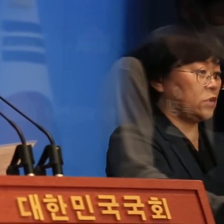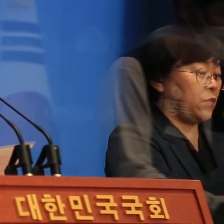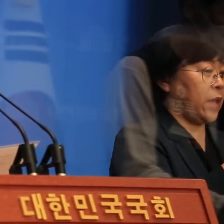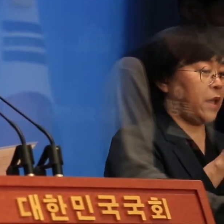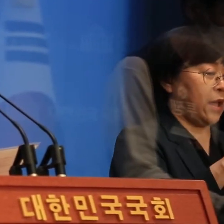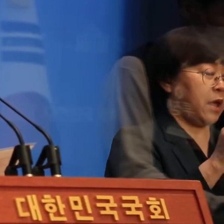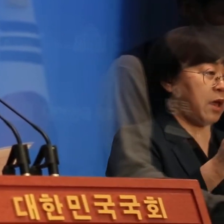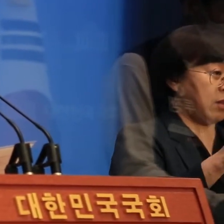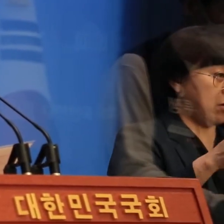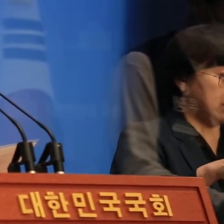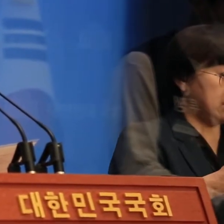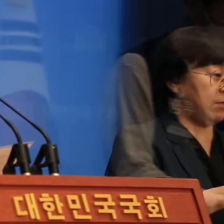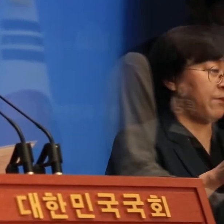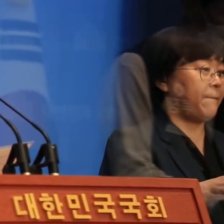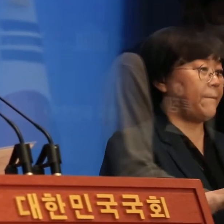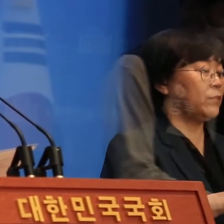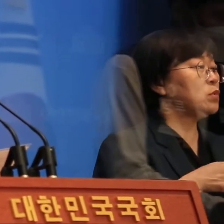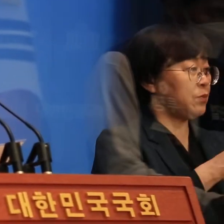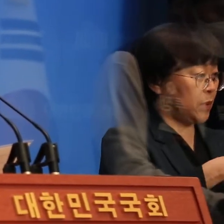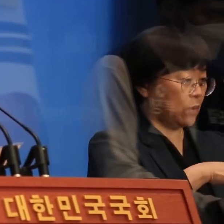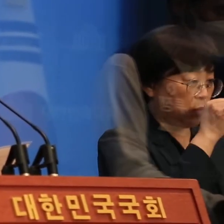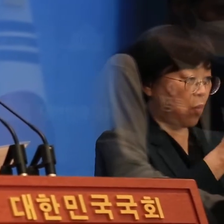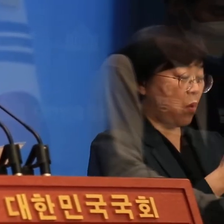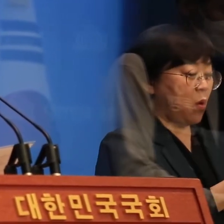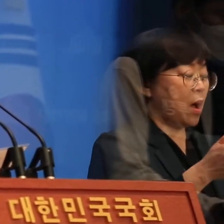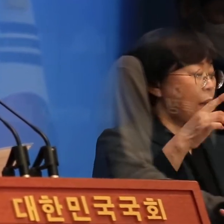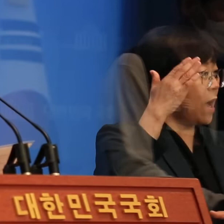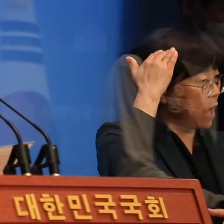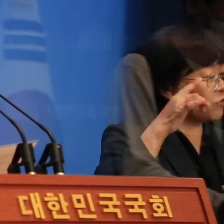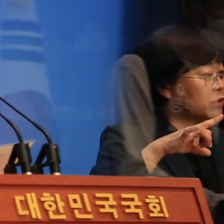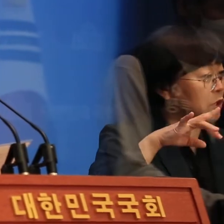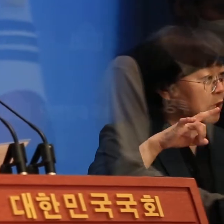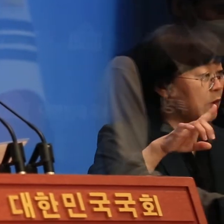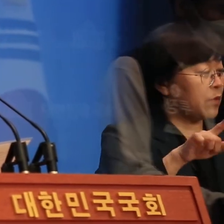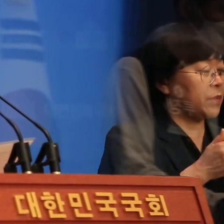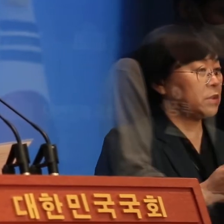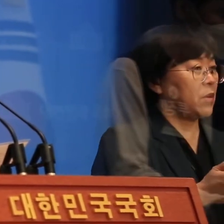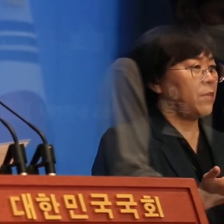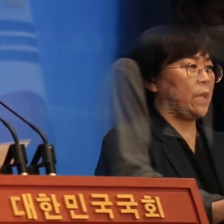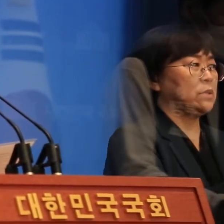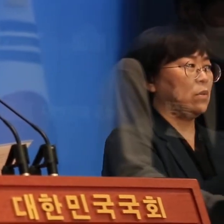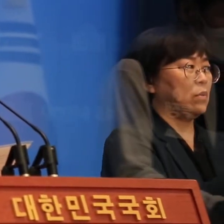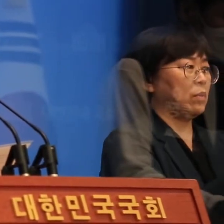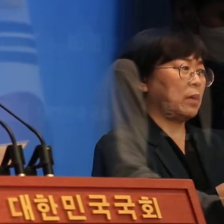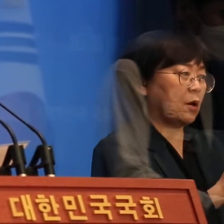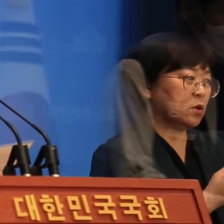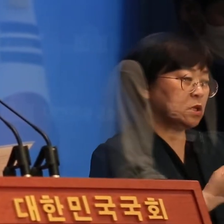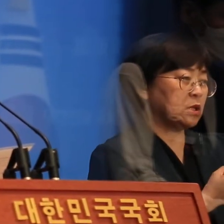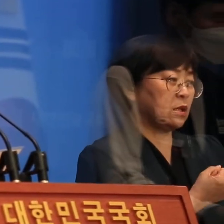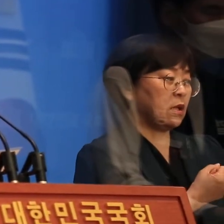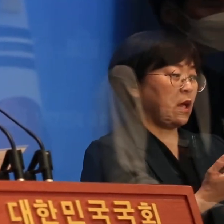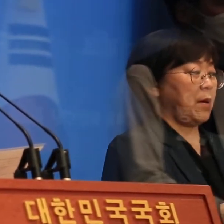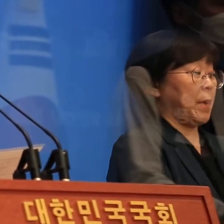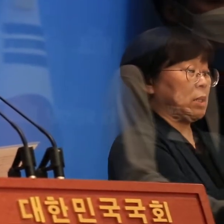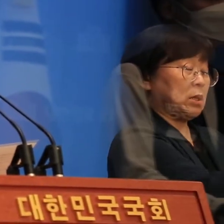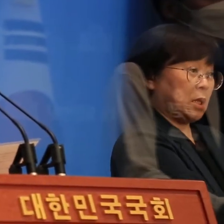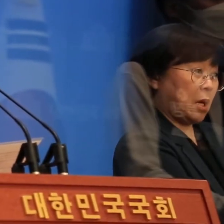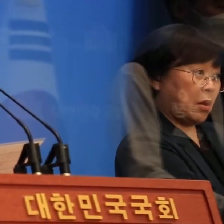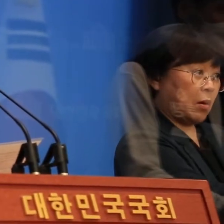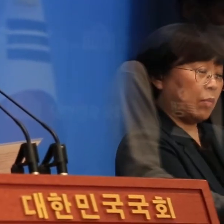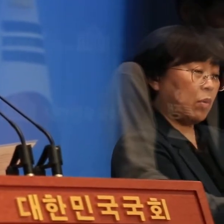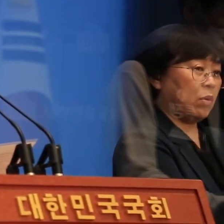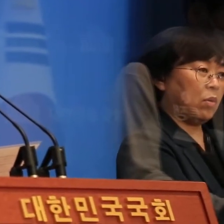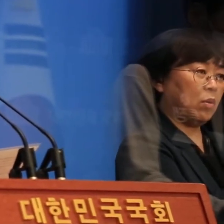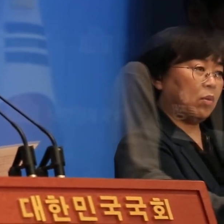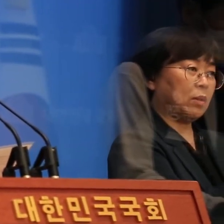재생에너지 건설을 추진해야 합니다. 한전에서 발전 6사로 분할된 발전 산업을